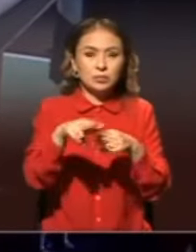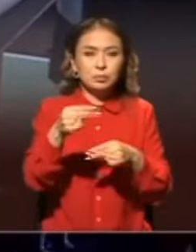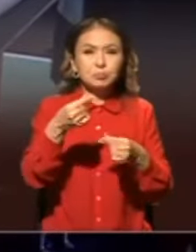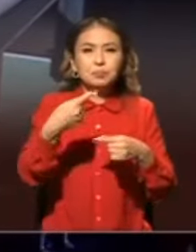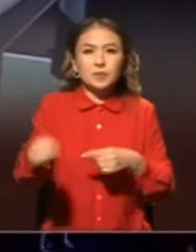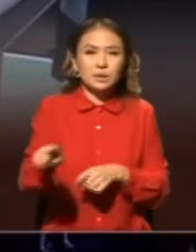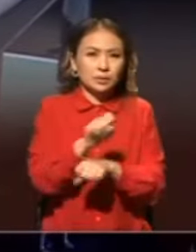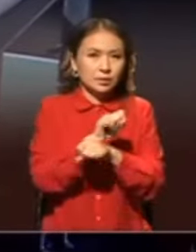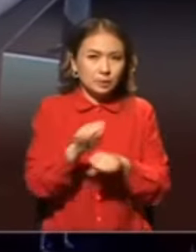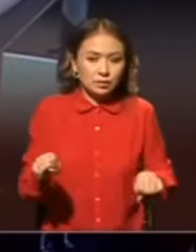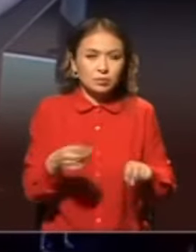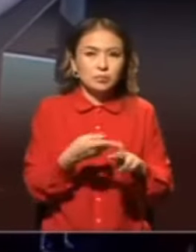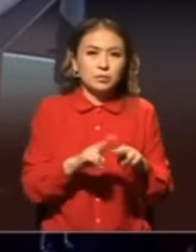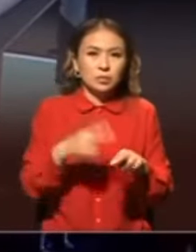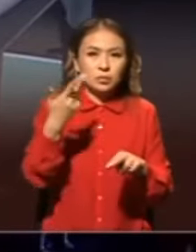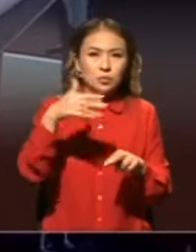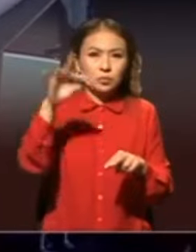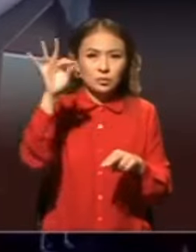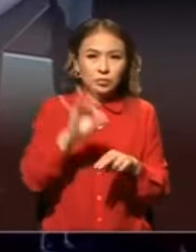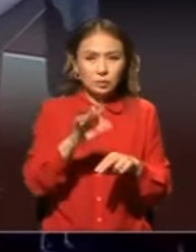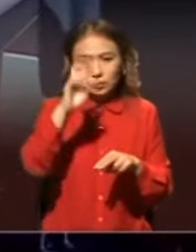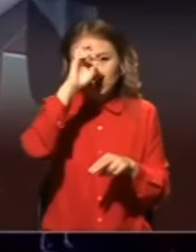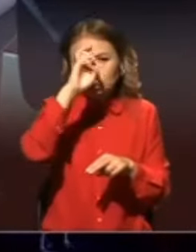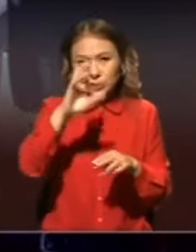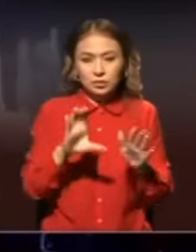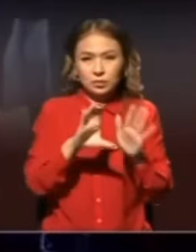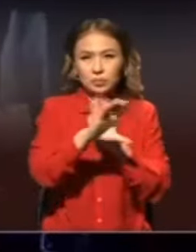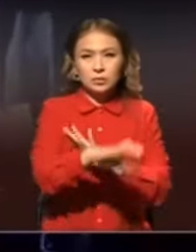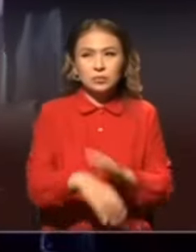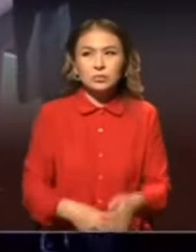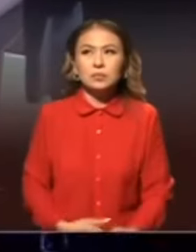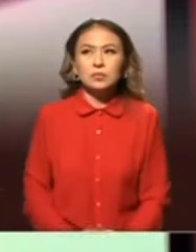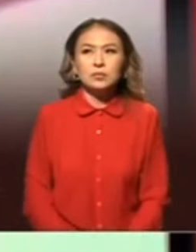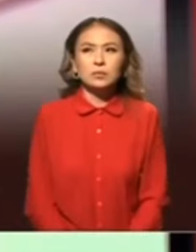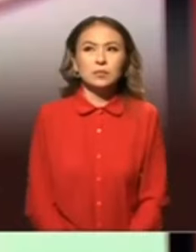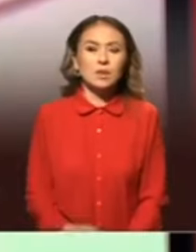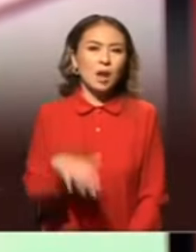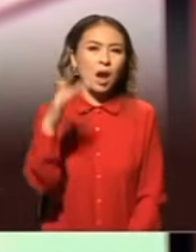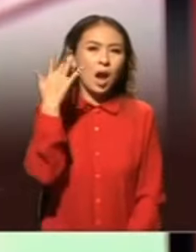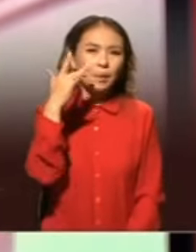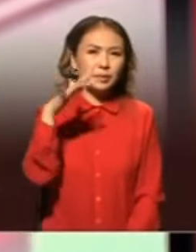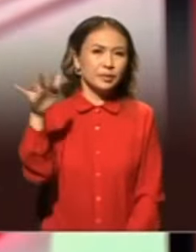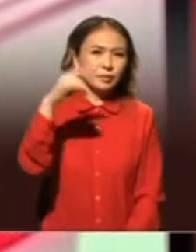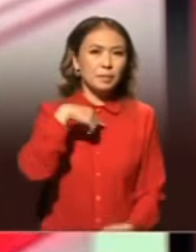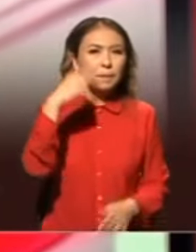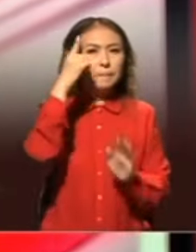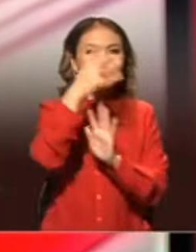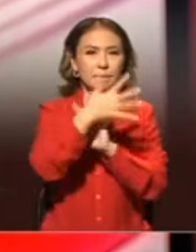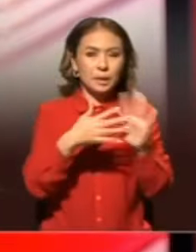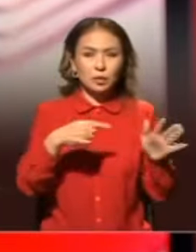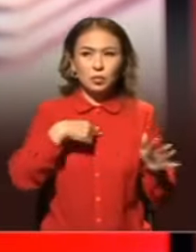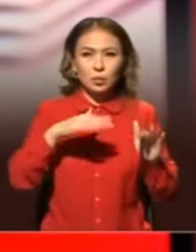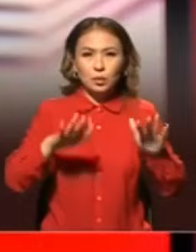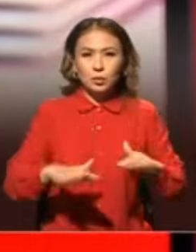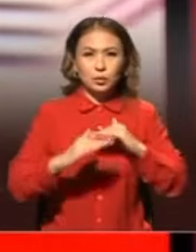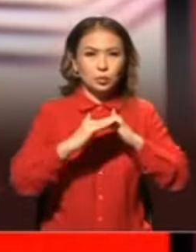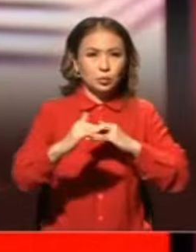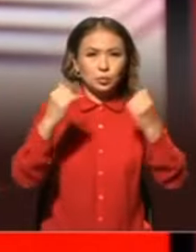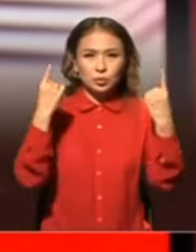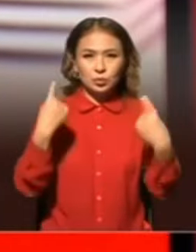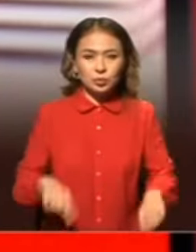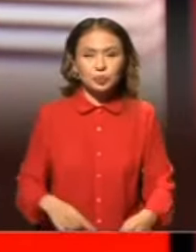фермер. Үстіндегі жаңағы 30 000 мемлекет қайтарып береді. Жоқ, Америка Құрама Штаттарының жағдайы түсінікті, бірақ біз бұндай стандартты елімізге енгізе алмаймыз. Біздің